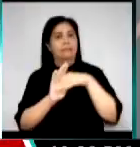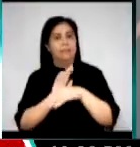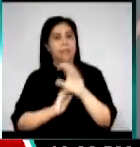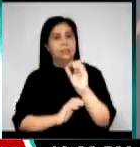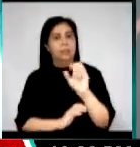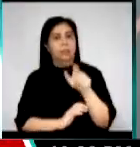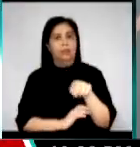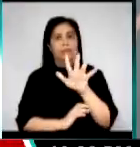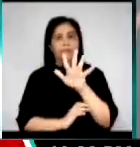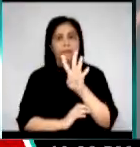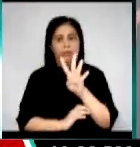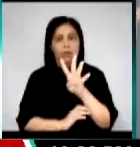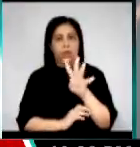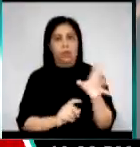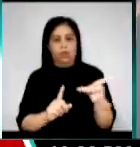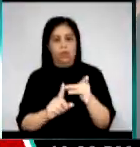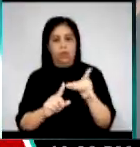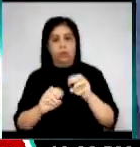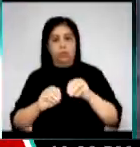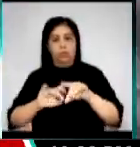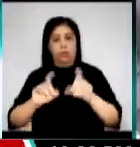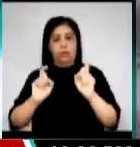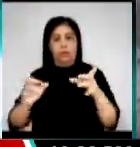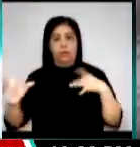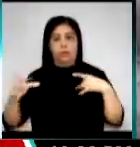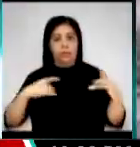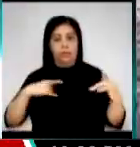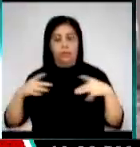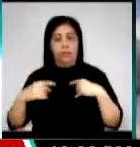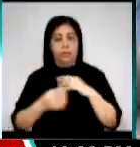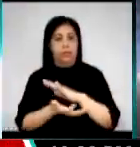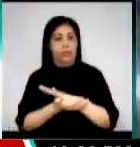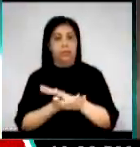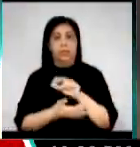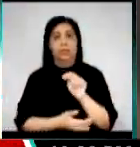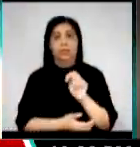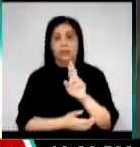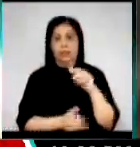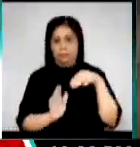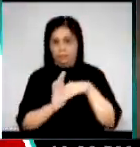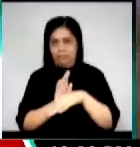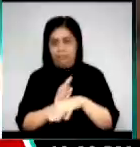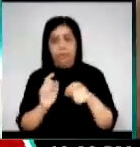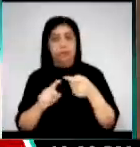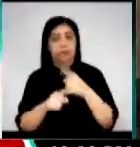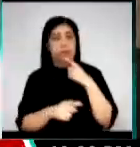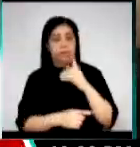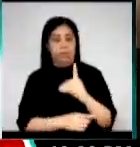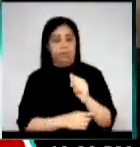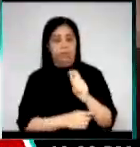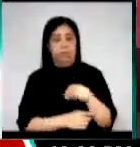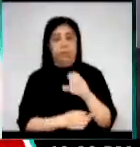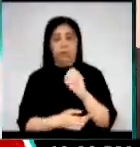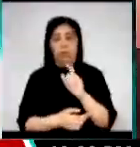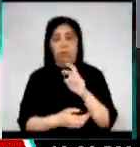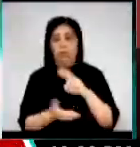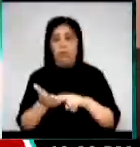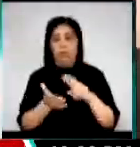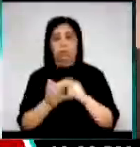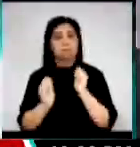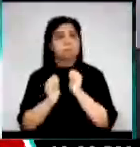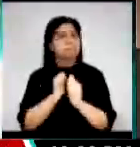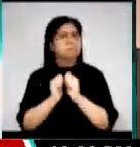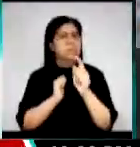ang reproduction number o bilis ng hawaan ng COVID-19 sa NCR. Batay sa datos ng Okta Research, ibig sabihin sa kada